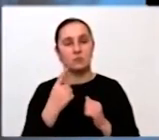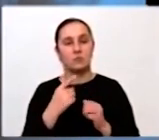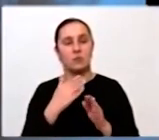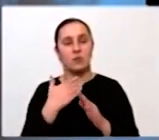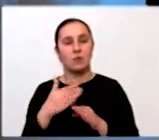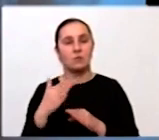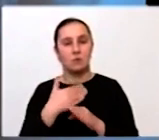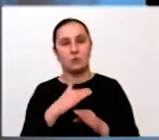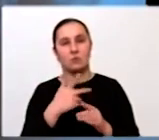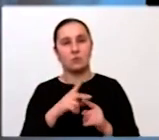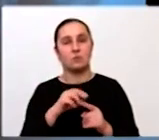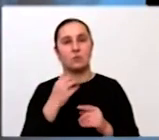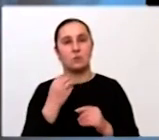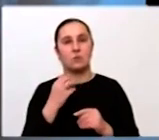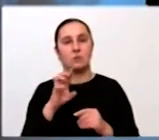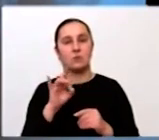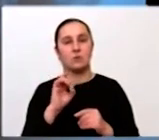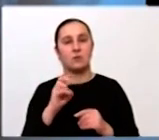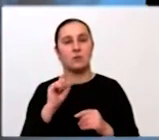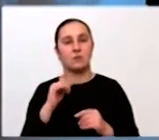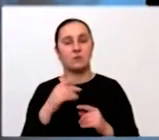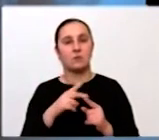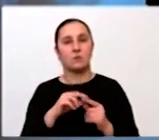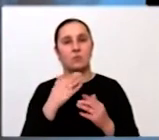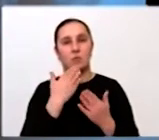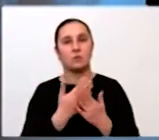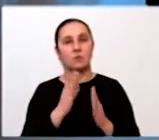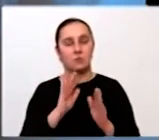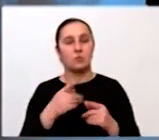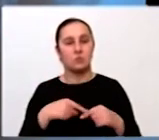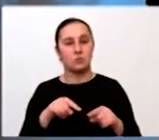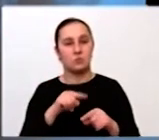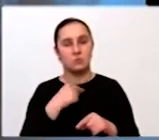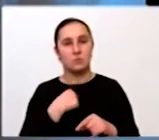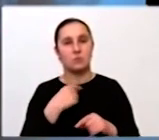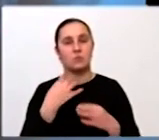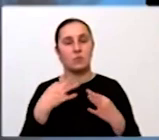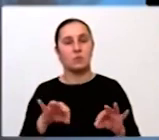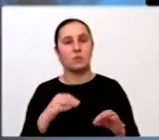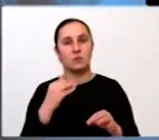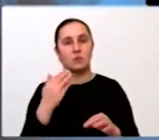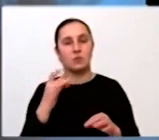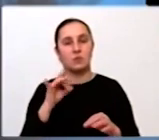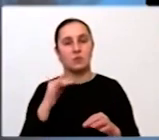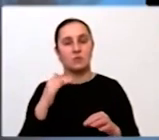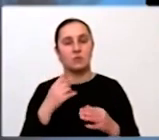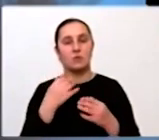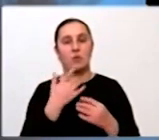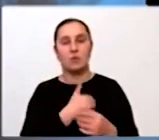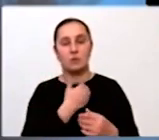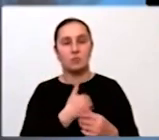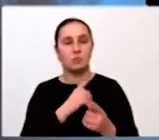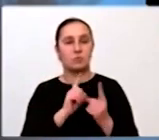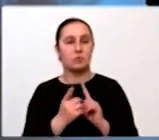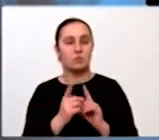alohida-alohida belgilab, yana break upga biz murojaat qilamiz. Shunda biz bemalol shriftni xohlaganimizcha